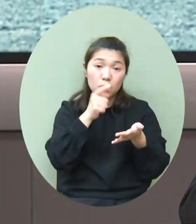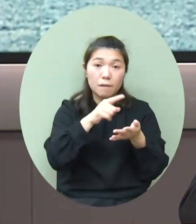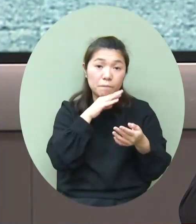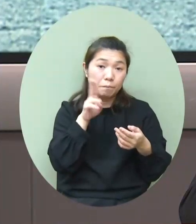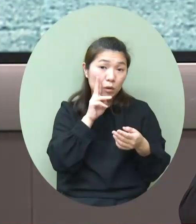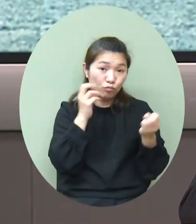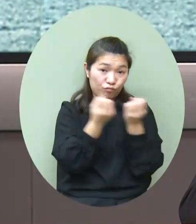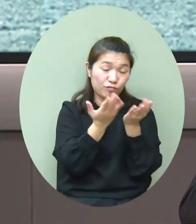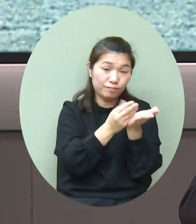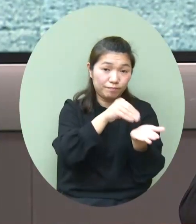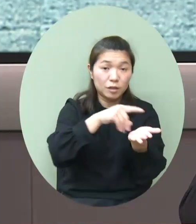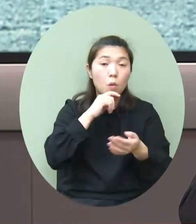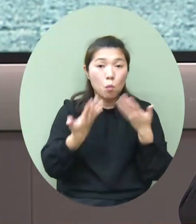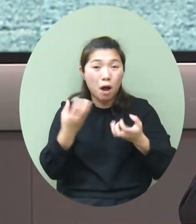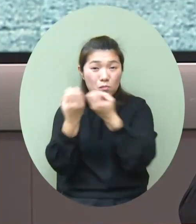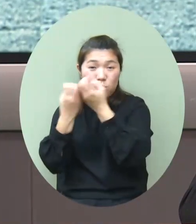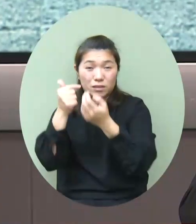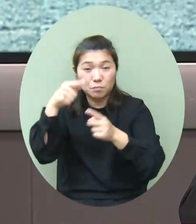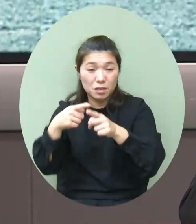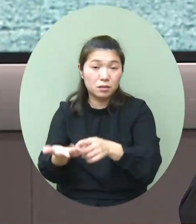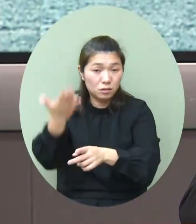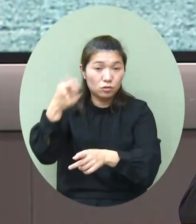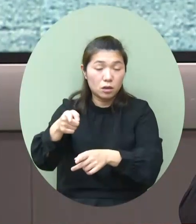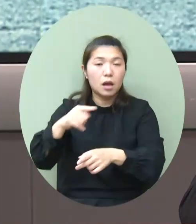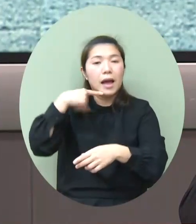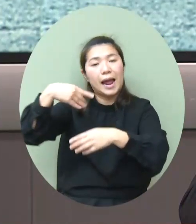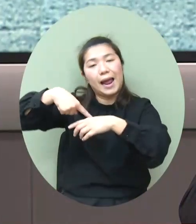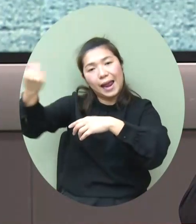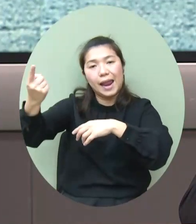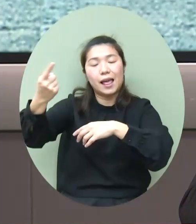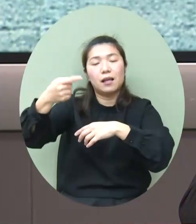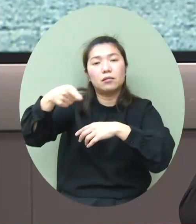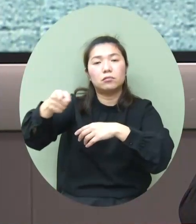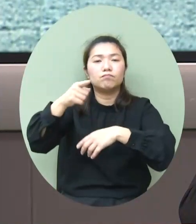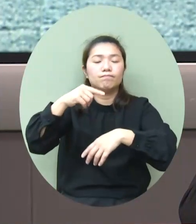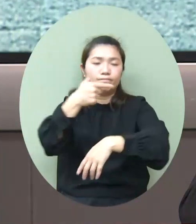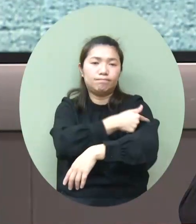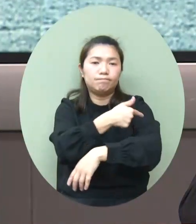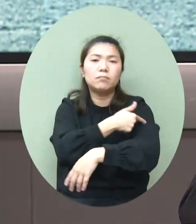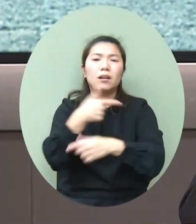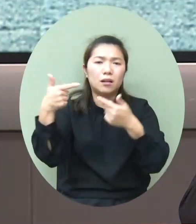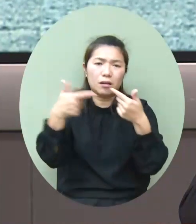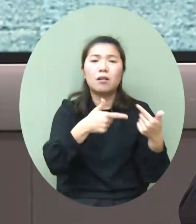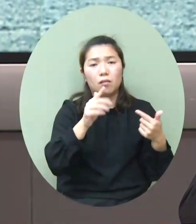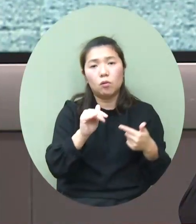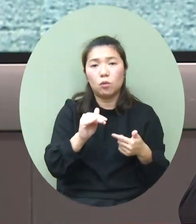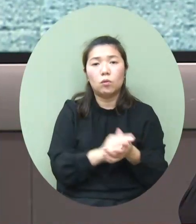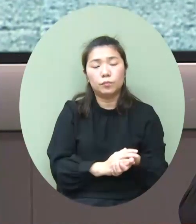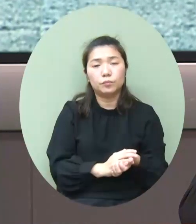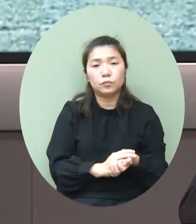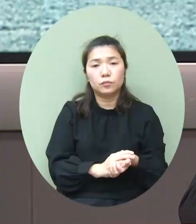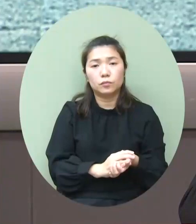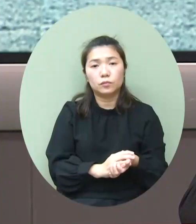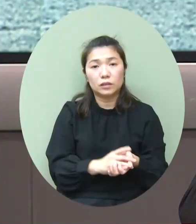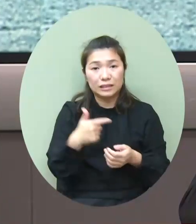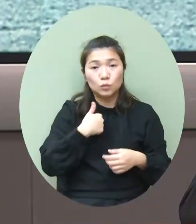院舍如果出现有病例或者是爆发的话，其他院友是可以继续接受